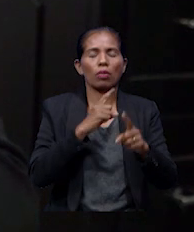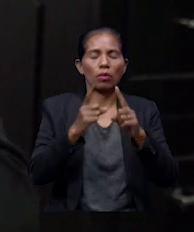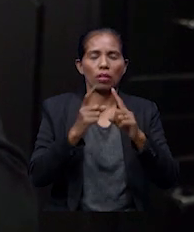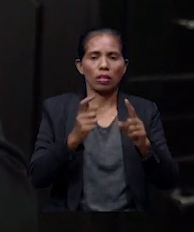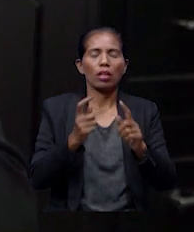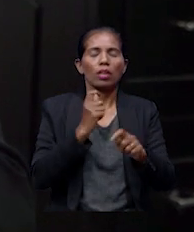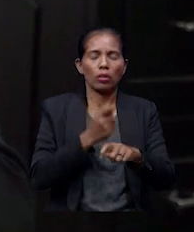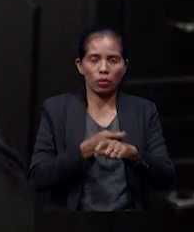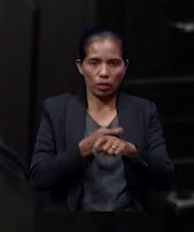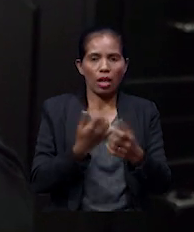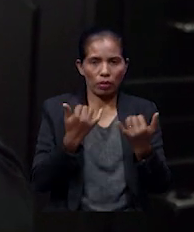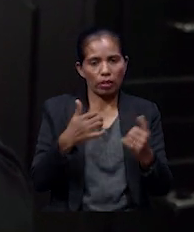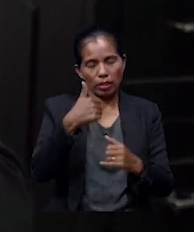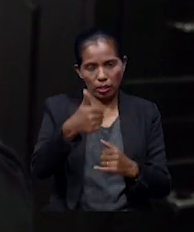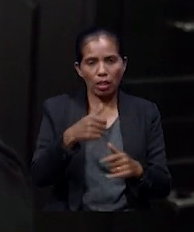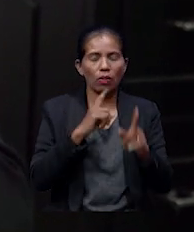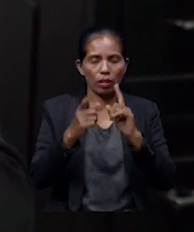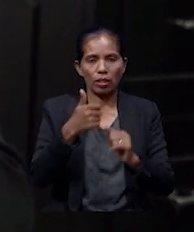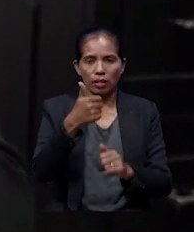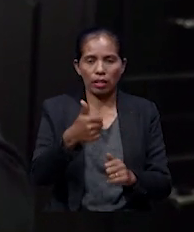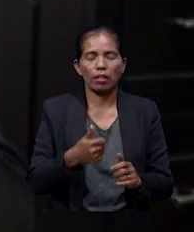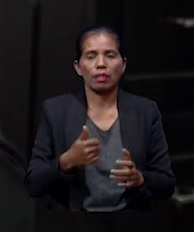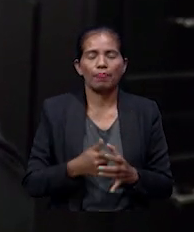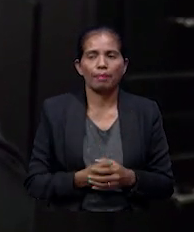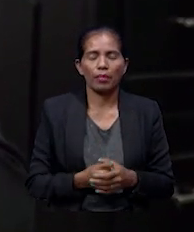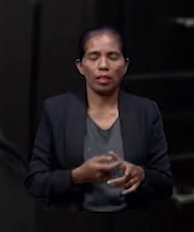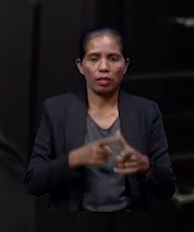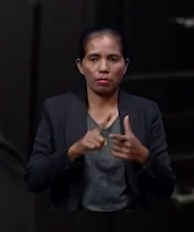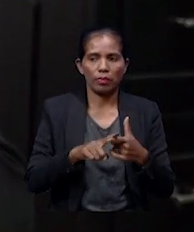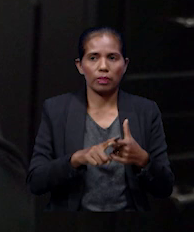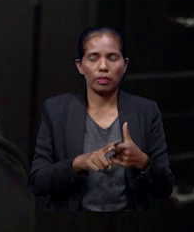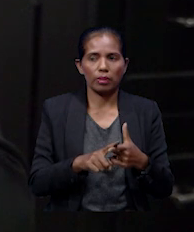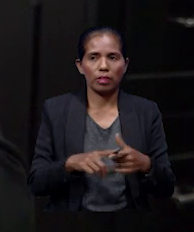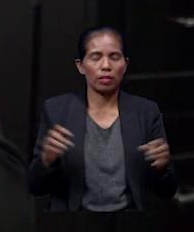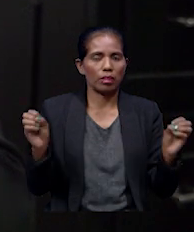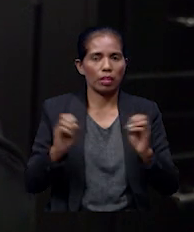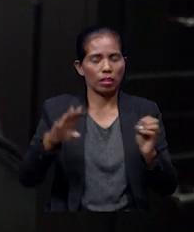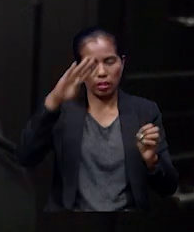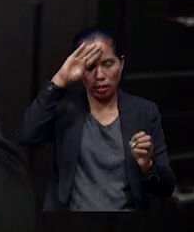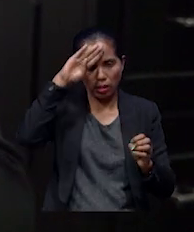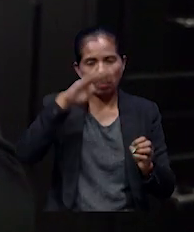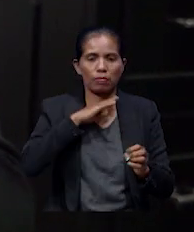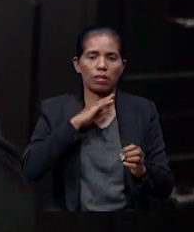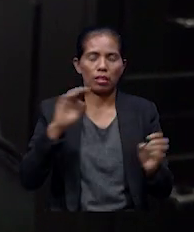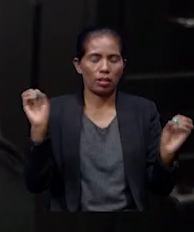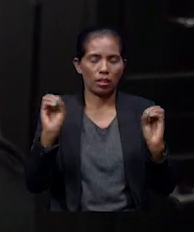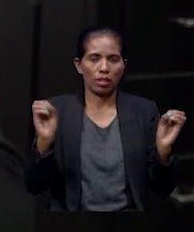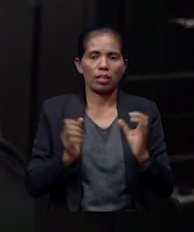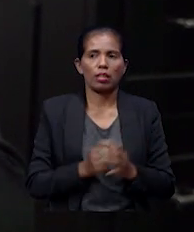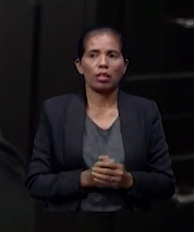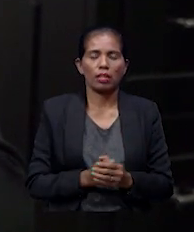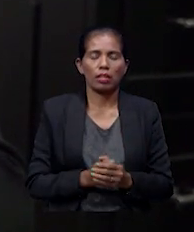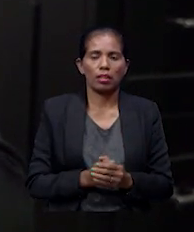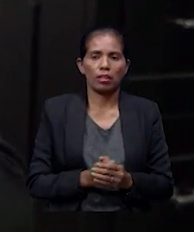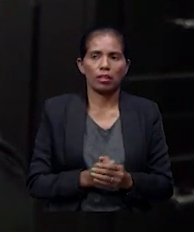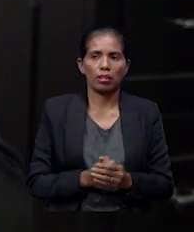fila fali o dia fila fali e depois lá ia e semanas urina só é bem